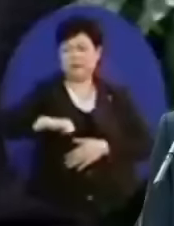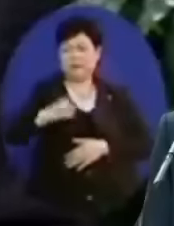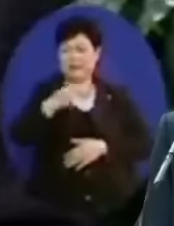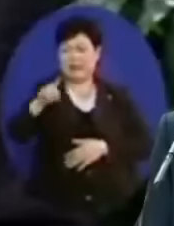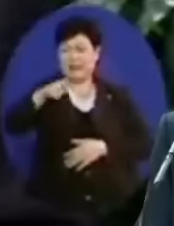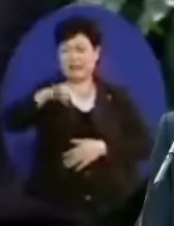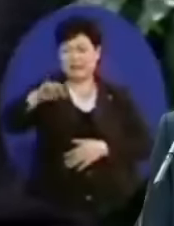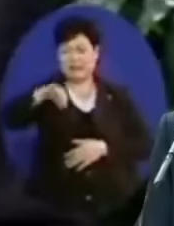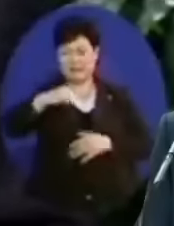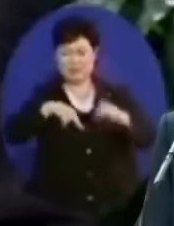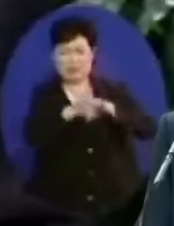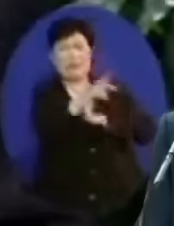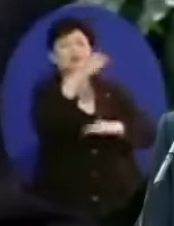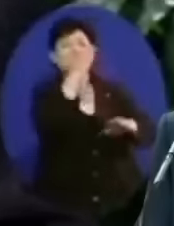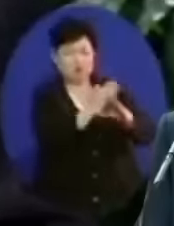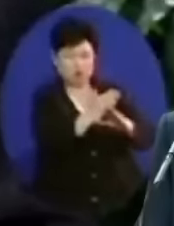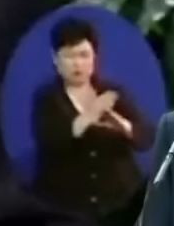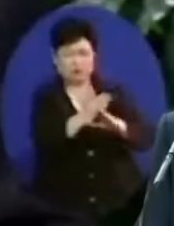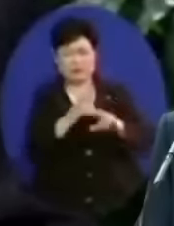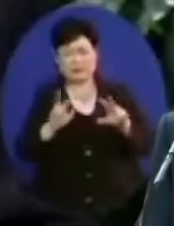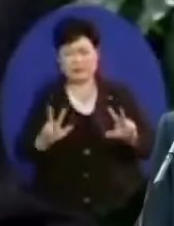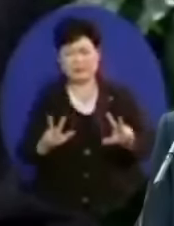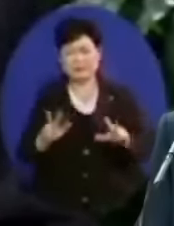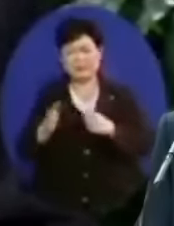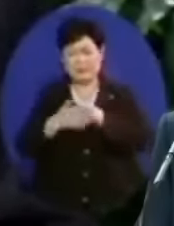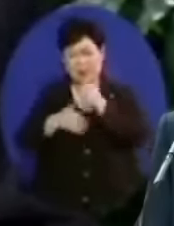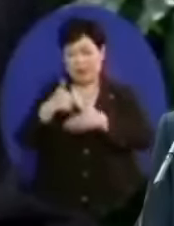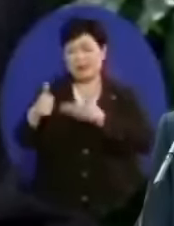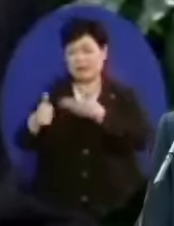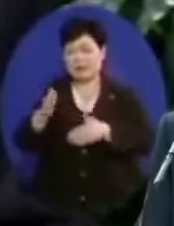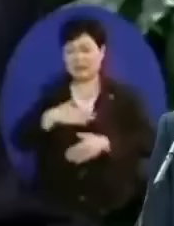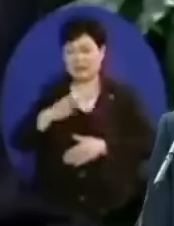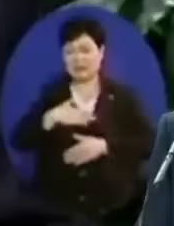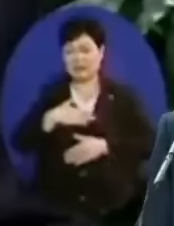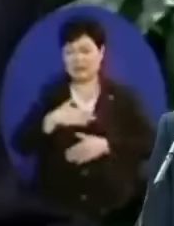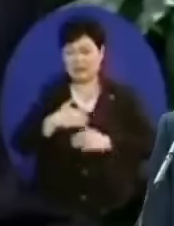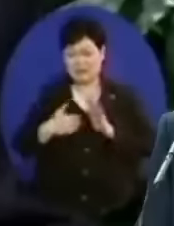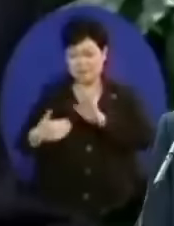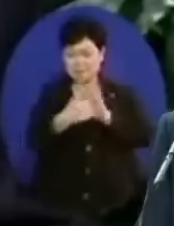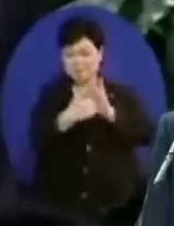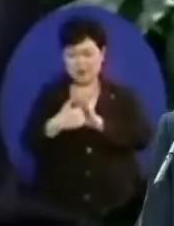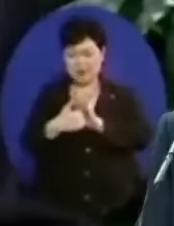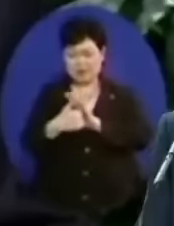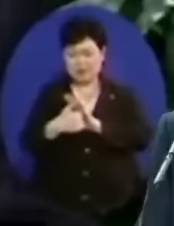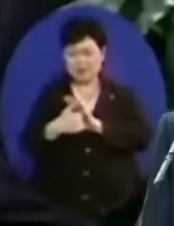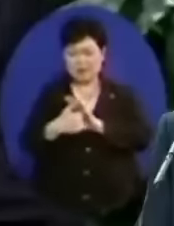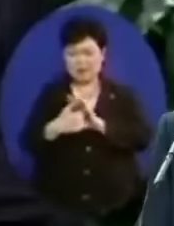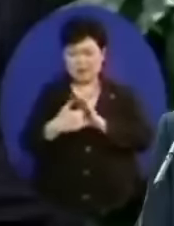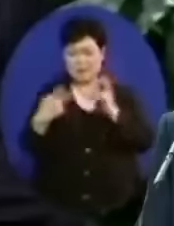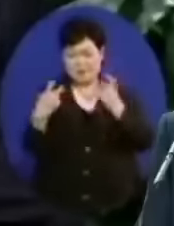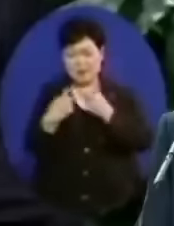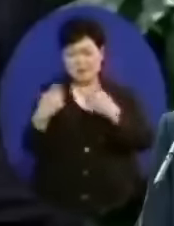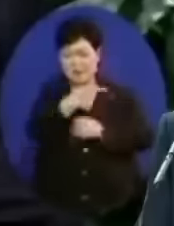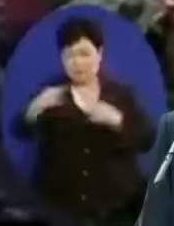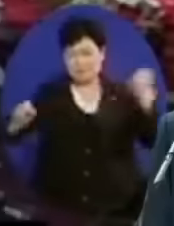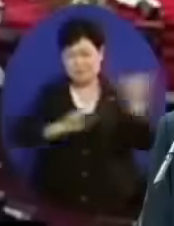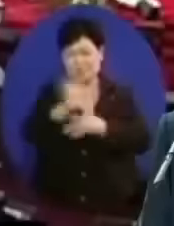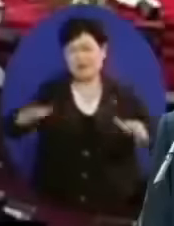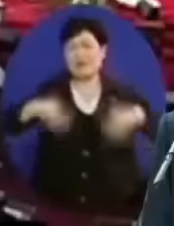다시스로 도망을 치고 있어서 하나님이 나를 막으려고 이 큰 풍랑을 보냈다고 고백을